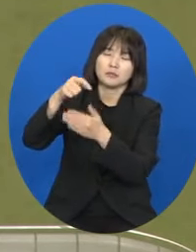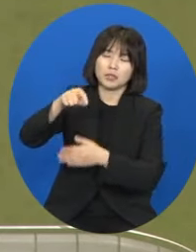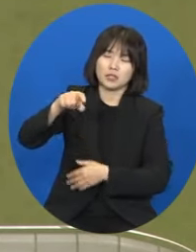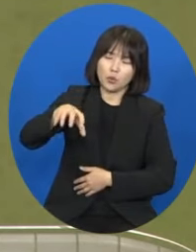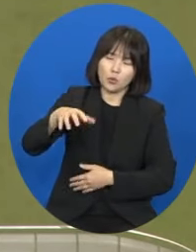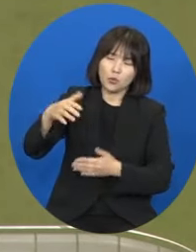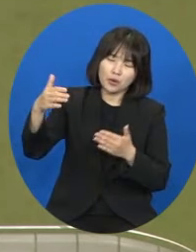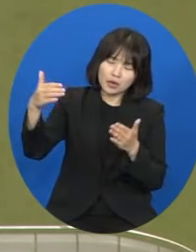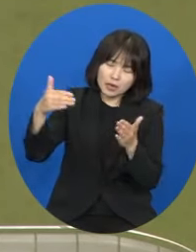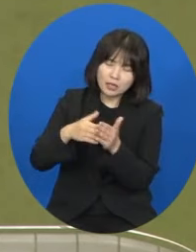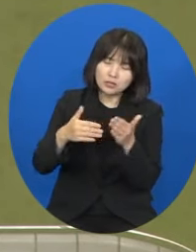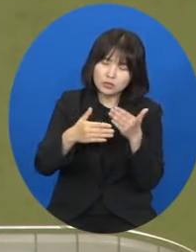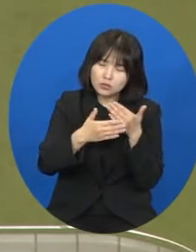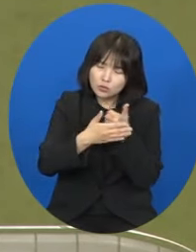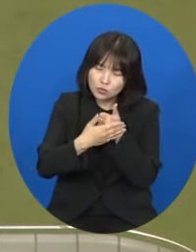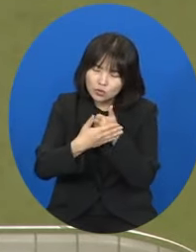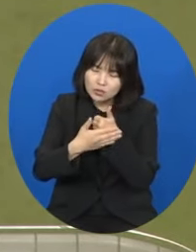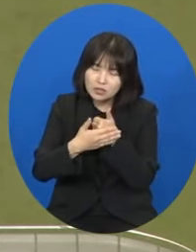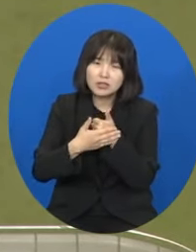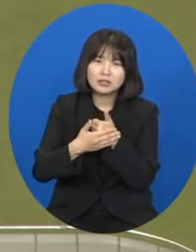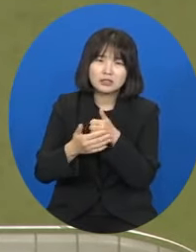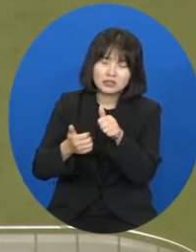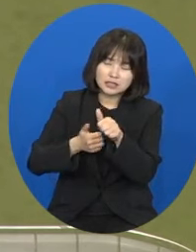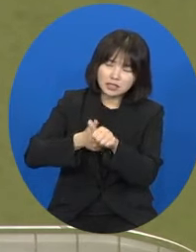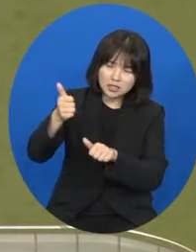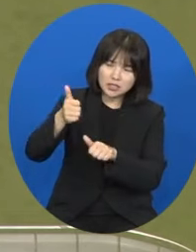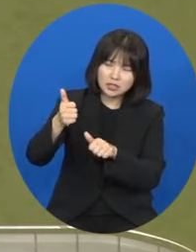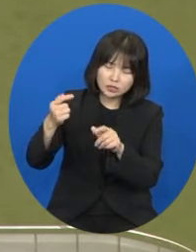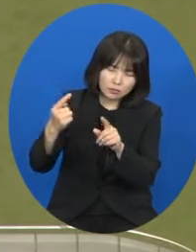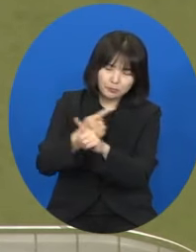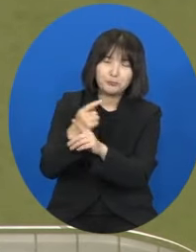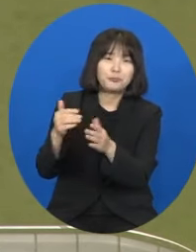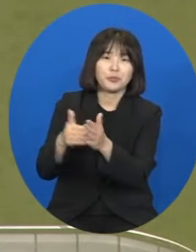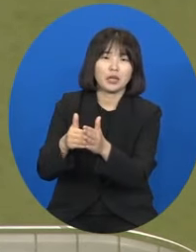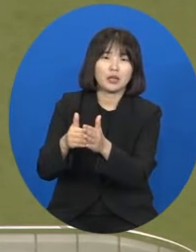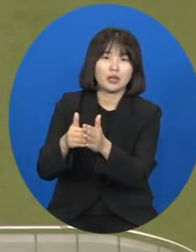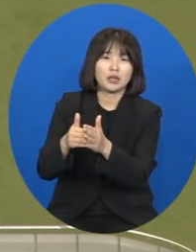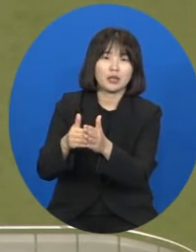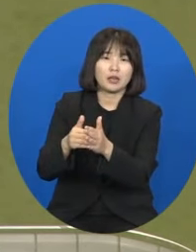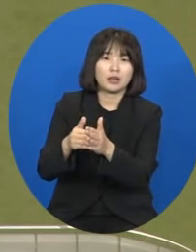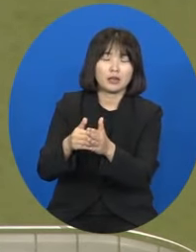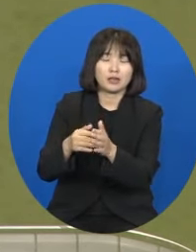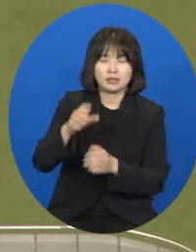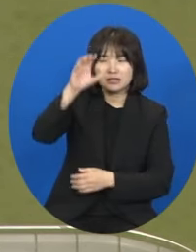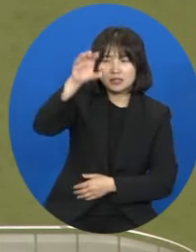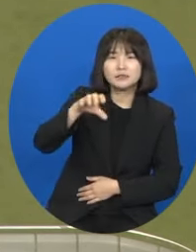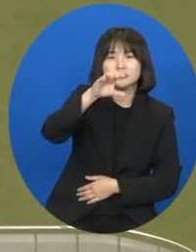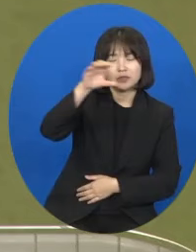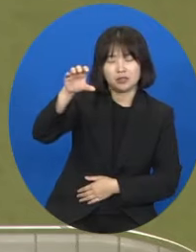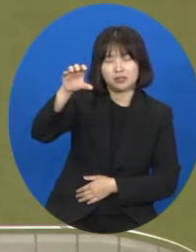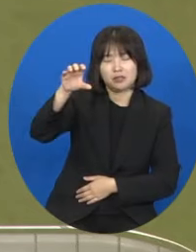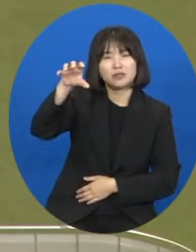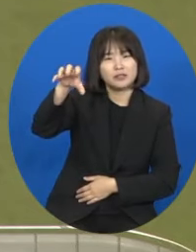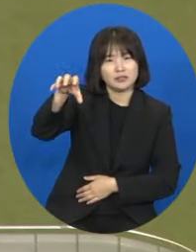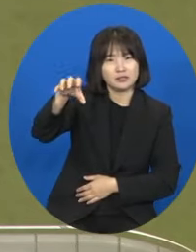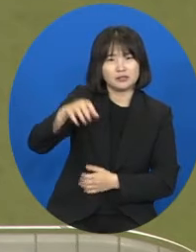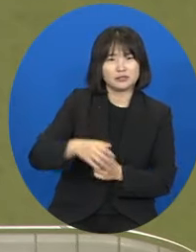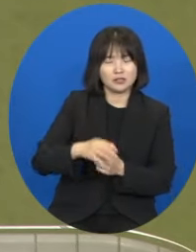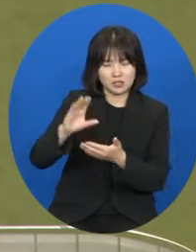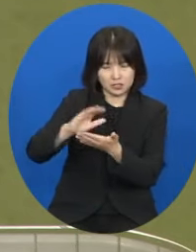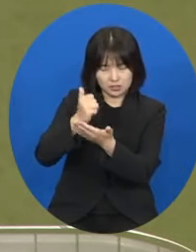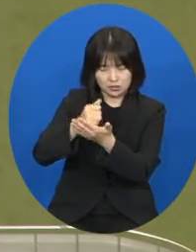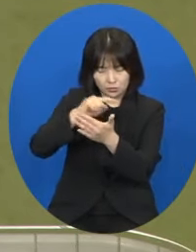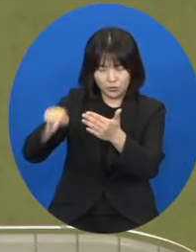여기까지 도우셨다라고 하는 승리의 상징으로 바꾸어 주셨습니다. 어디에서요? 바로 십자가 안에서, 그리스도